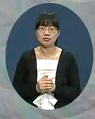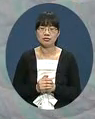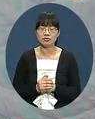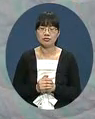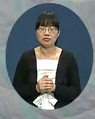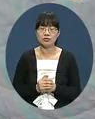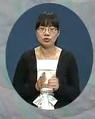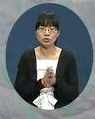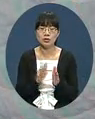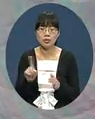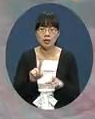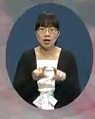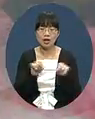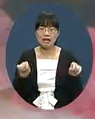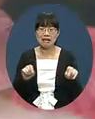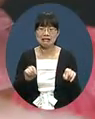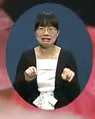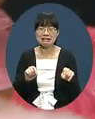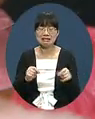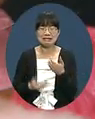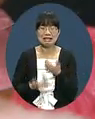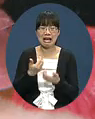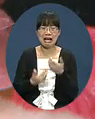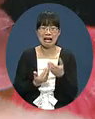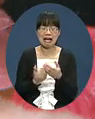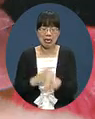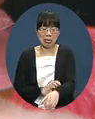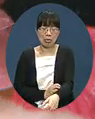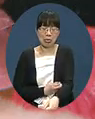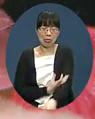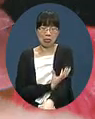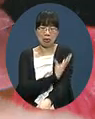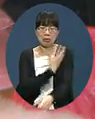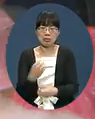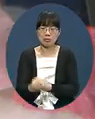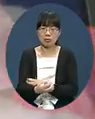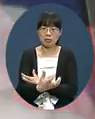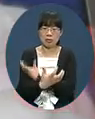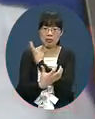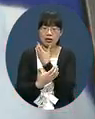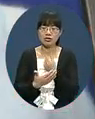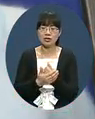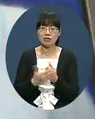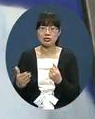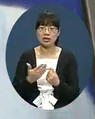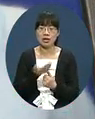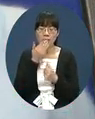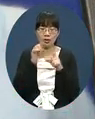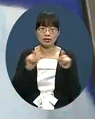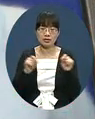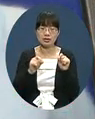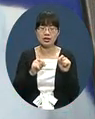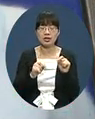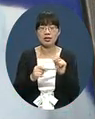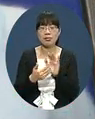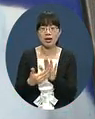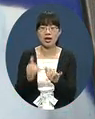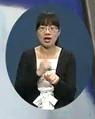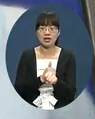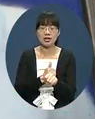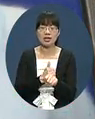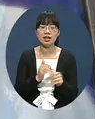그 출발은 음식 알레르기였죠. 어쩔 수 없이 식이 제한을 해야 했고 그래서 제스민은